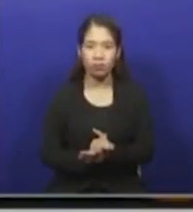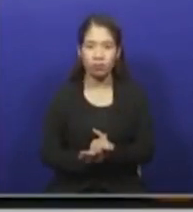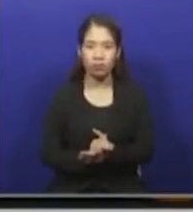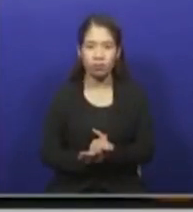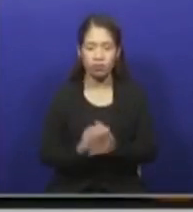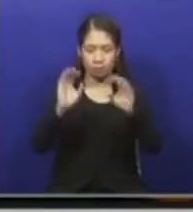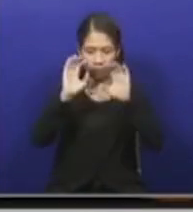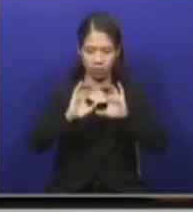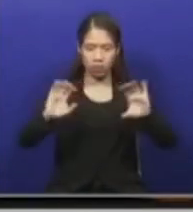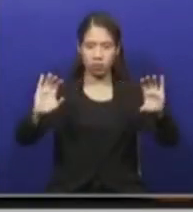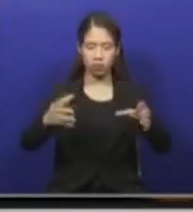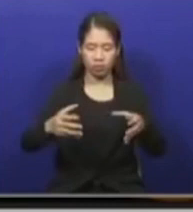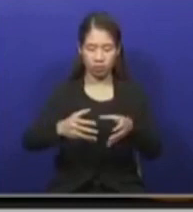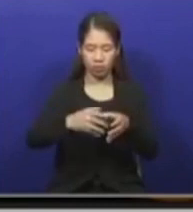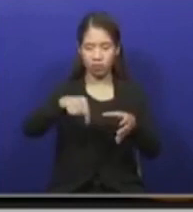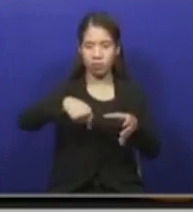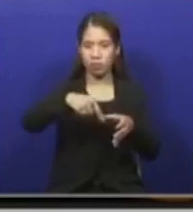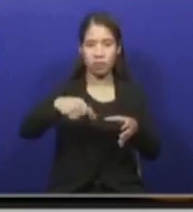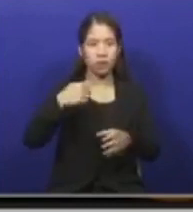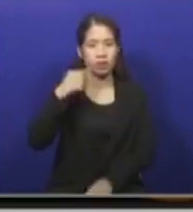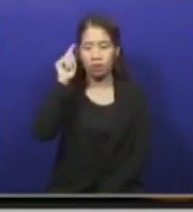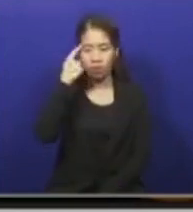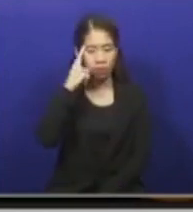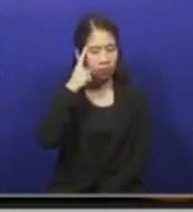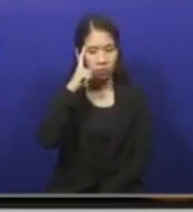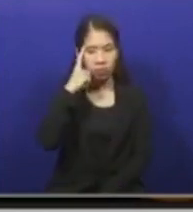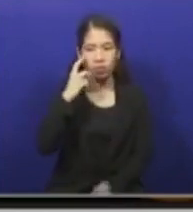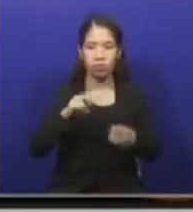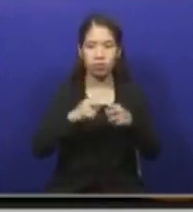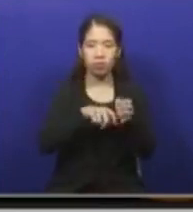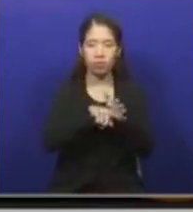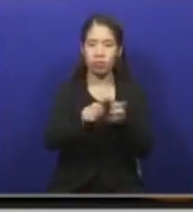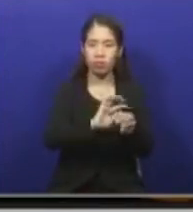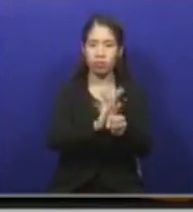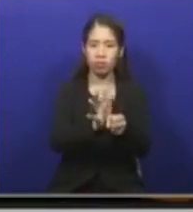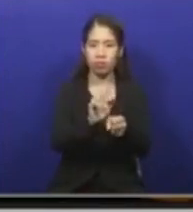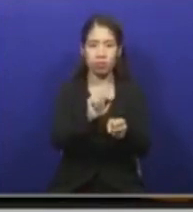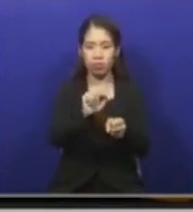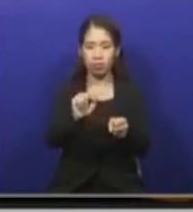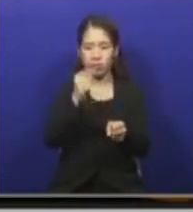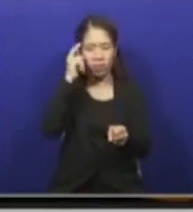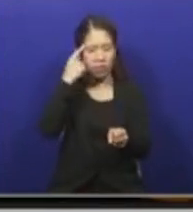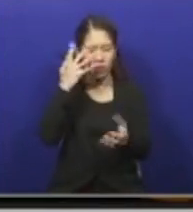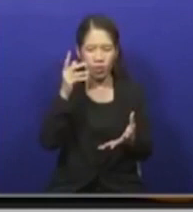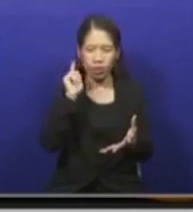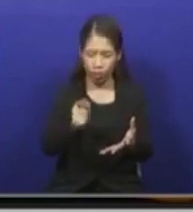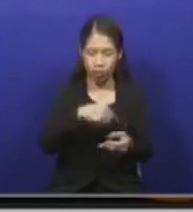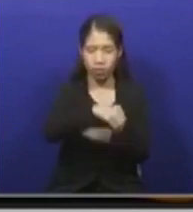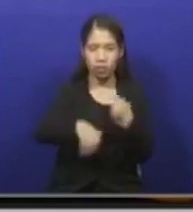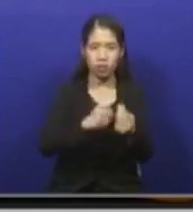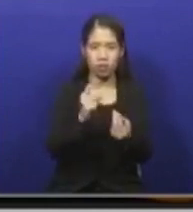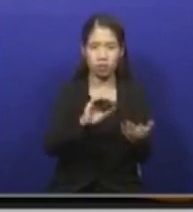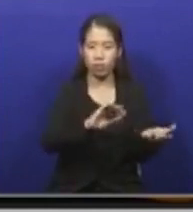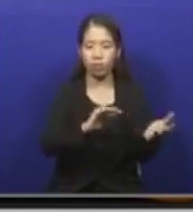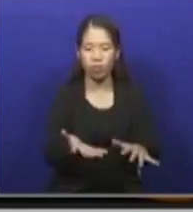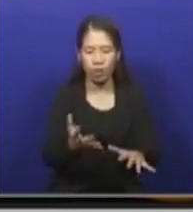รัฐบาลชุดนี้ไม่รู้ครับว่าจะแก้วิกฤตนี้ยังไงพวกเขาไม่รู้ว่าจะต้องฟื้นฟูเศรษฐกิจที่มันทรุดโทรมยัง